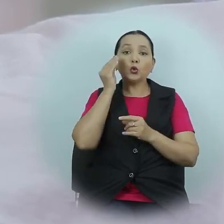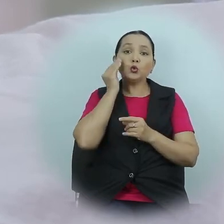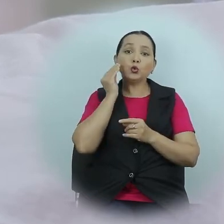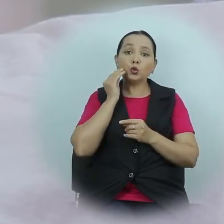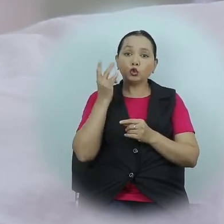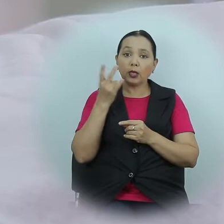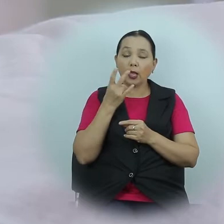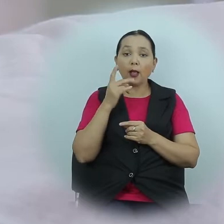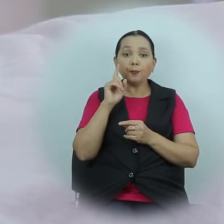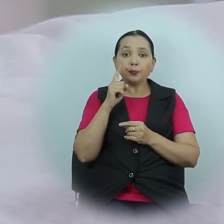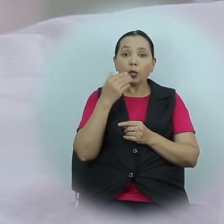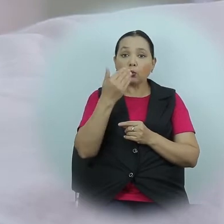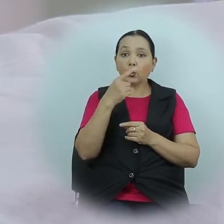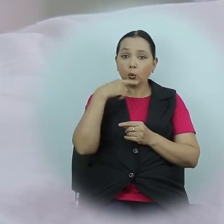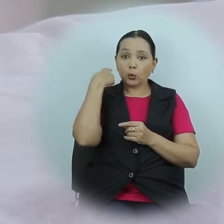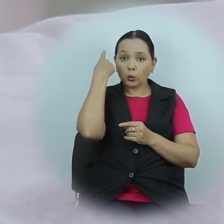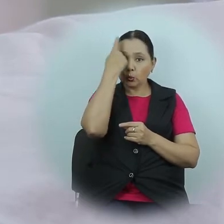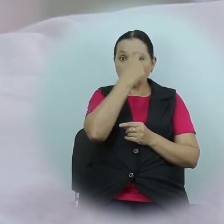kerak. Chunki bu yuzni